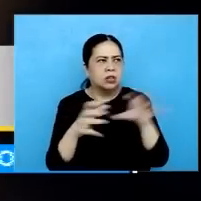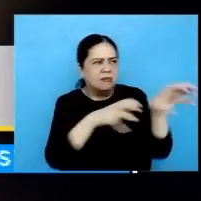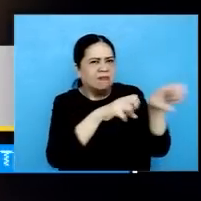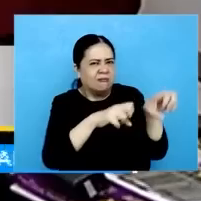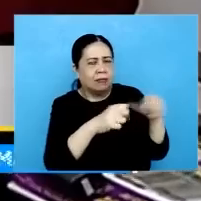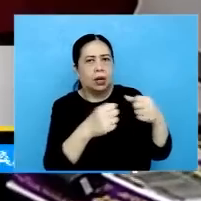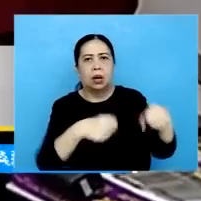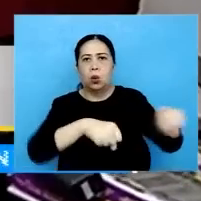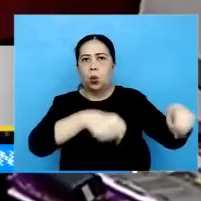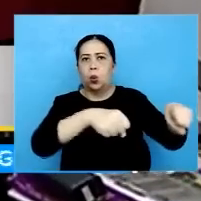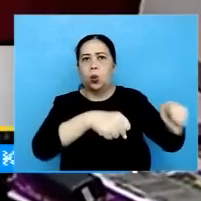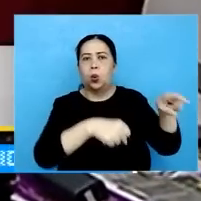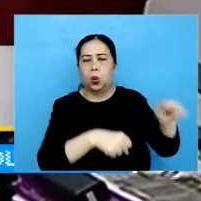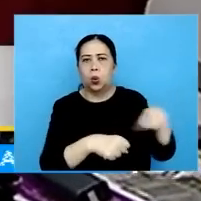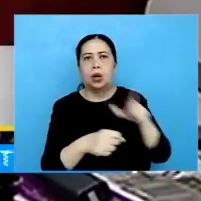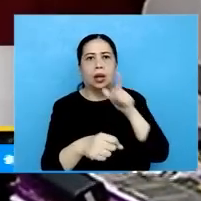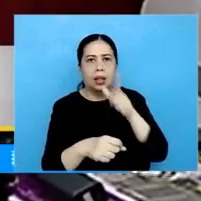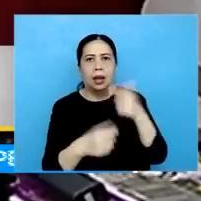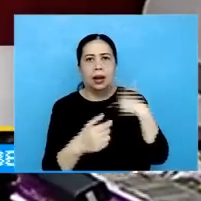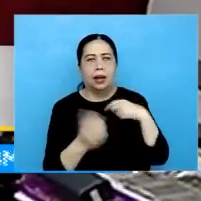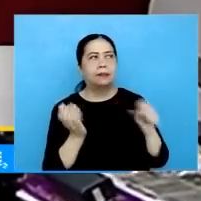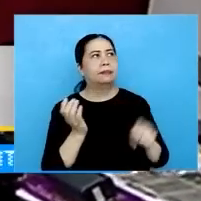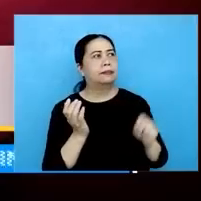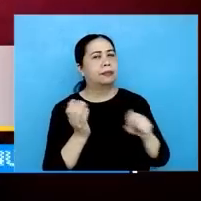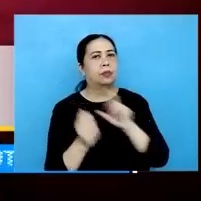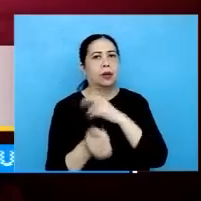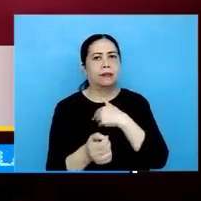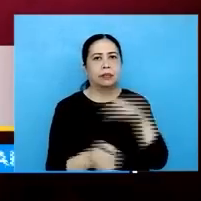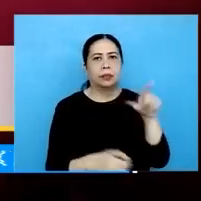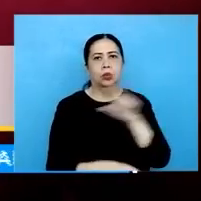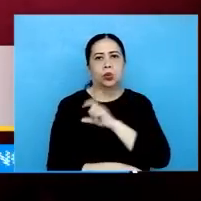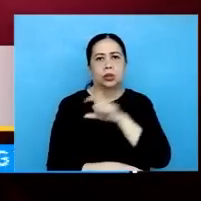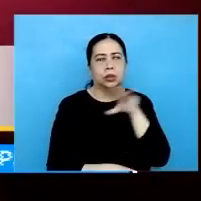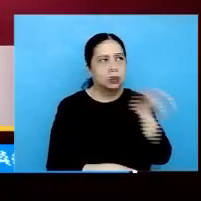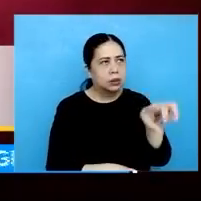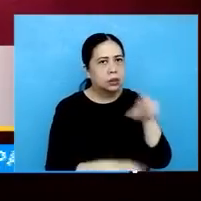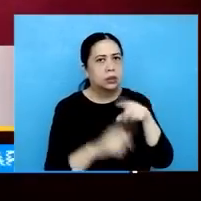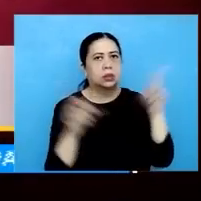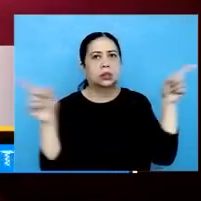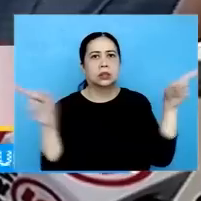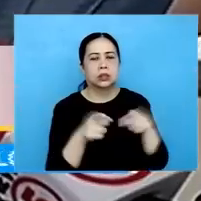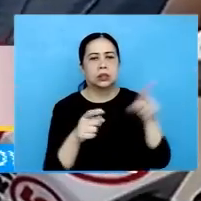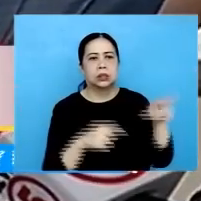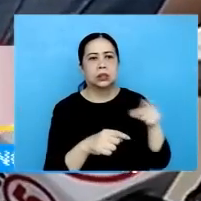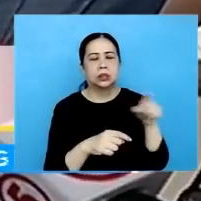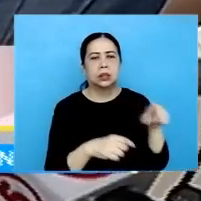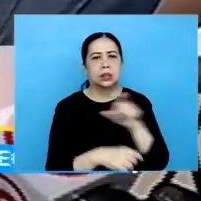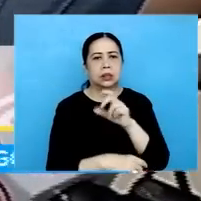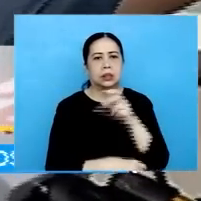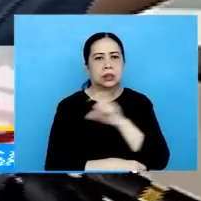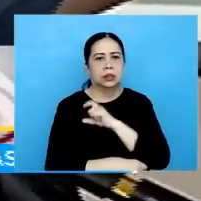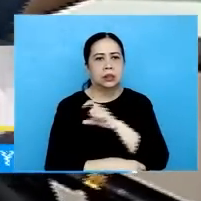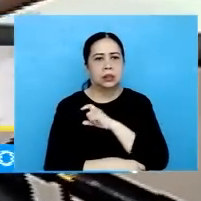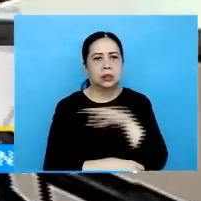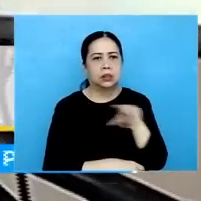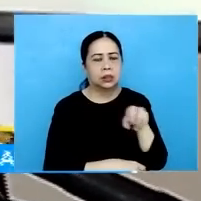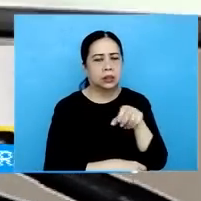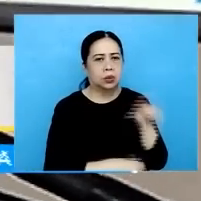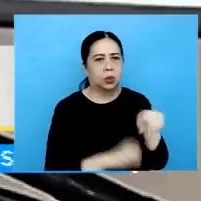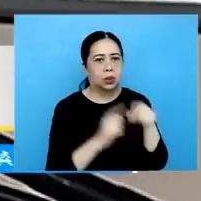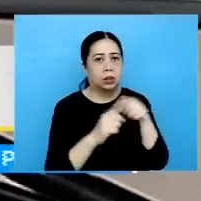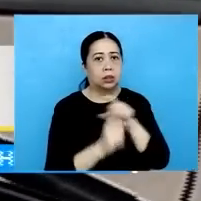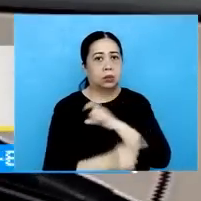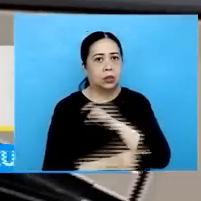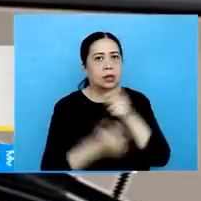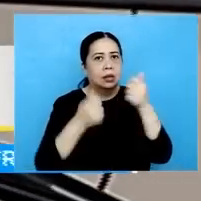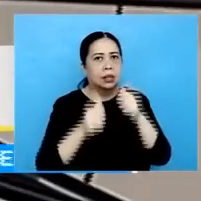nakamotorsiklong suspect. Tiyempo namang may nagpapatrolyang pulis sa lugar, kaya't nahuli ka agad si Ramirez. Nung nakita ng biktima yung suspect, sinubukan pa